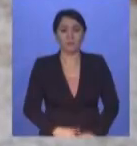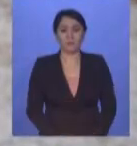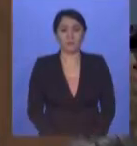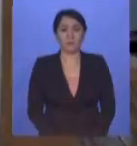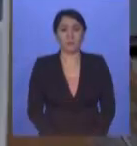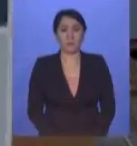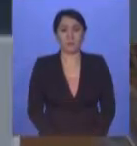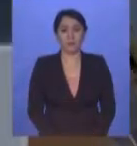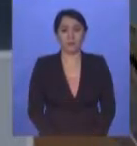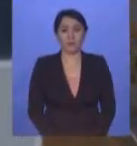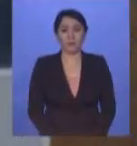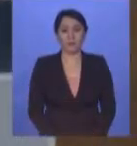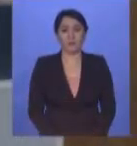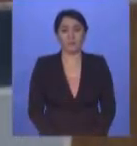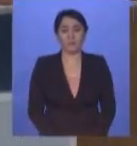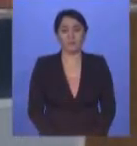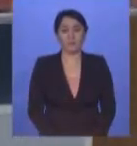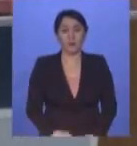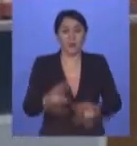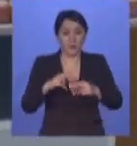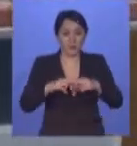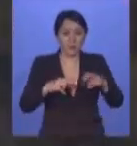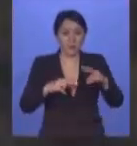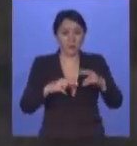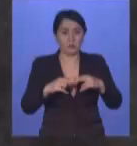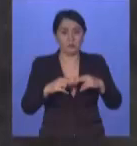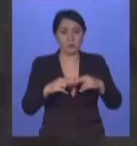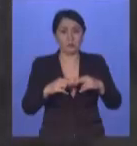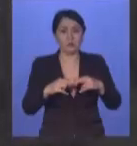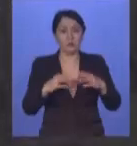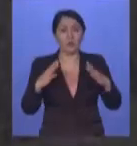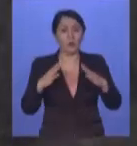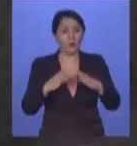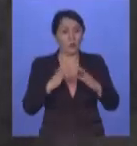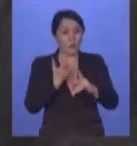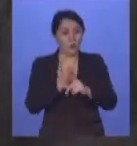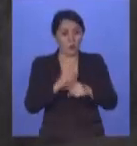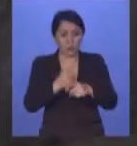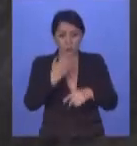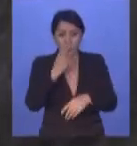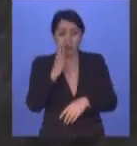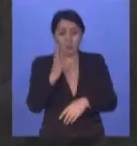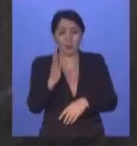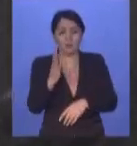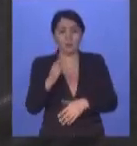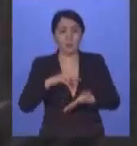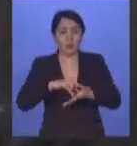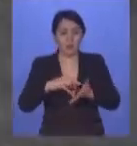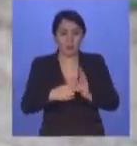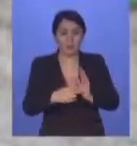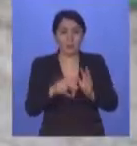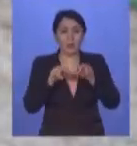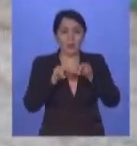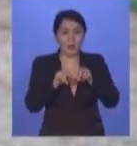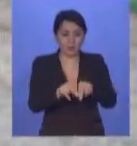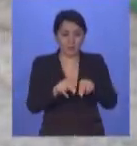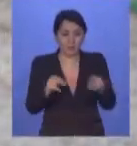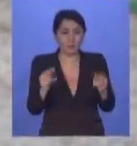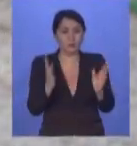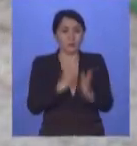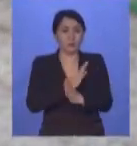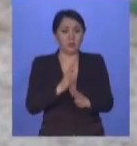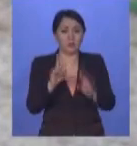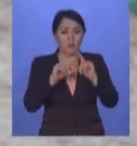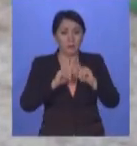очень теплый, спроектирован. Салынып жатқан құрастырмалы қалқанды үйлер өте жылы болады. Жобалау жұмыстары кезінде Петропавлдың климаттық